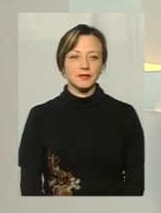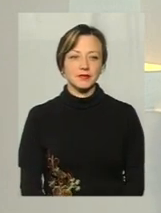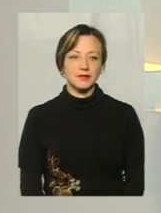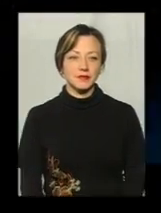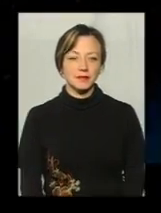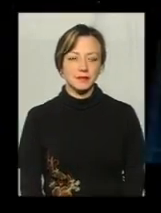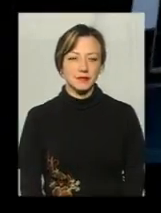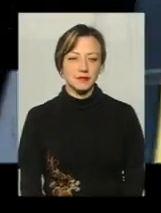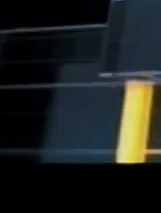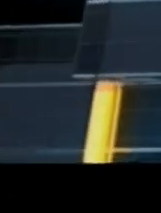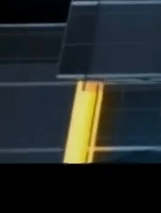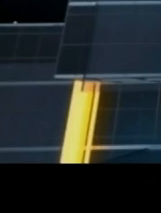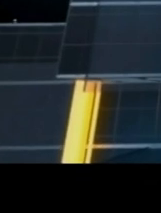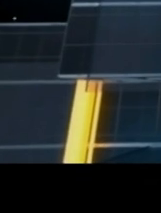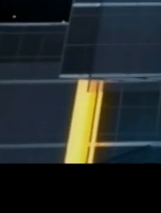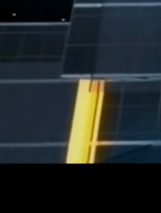Жили.